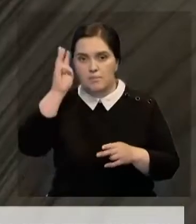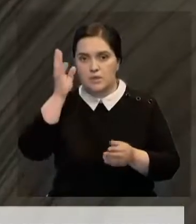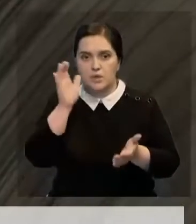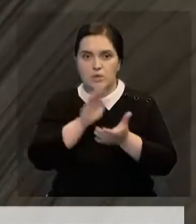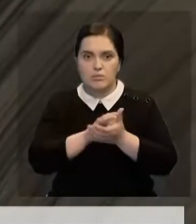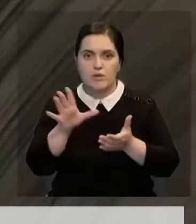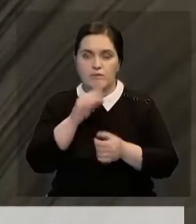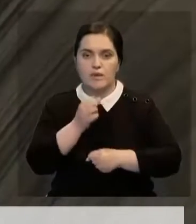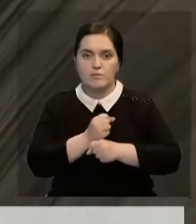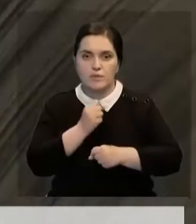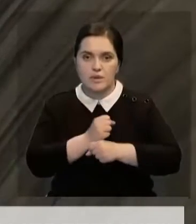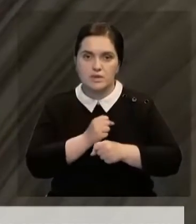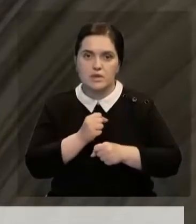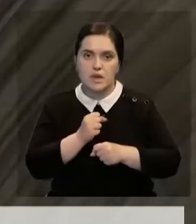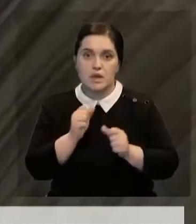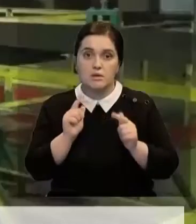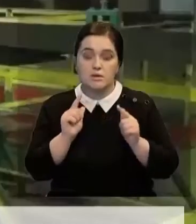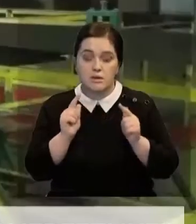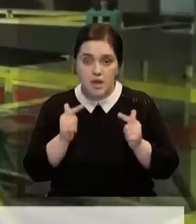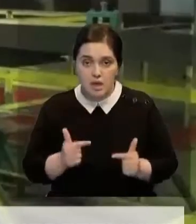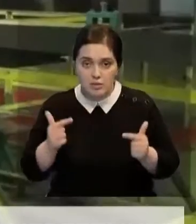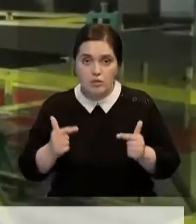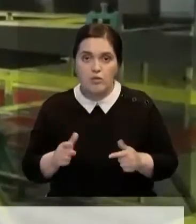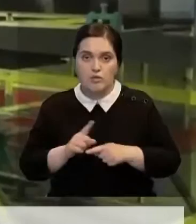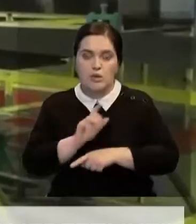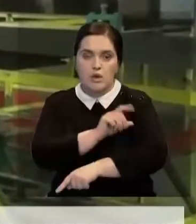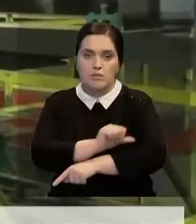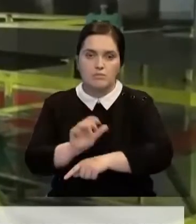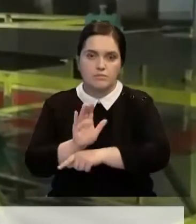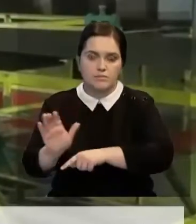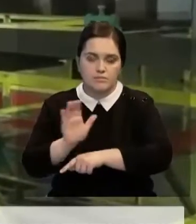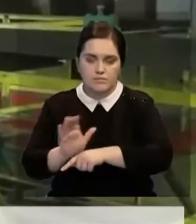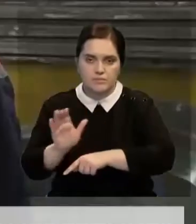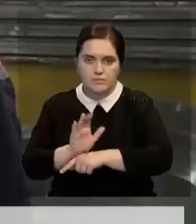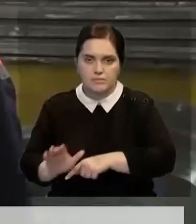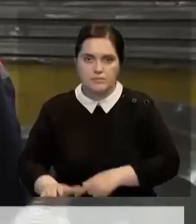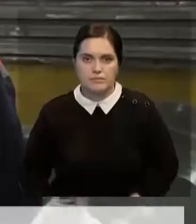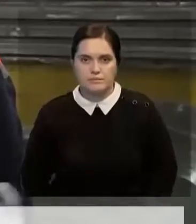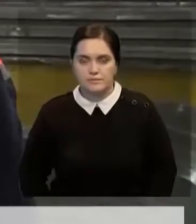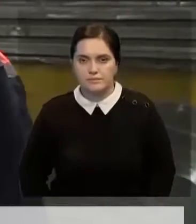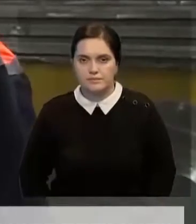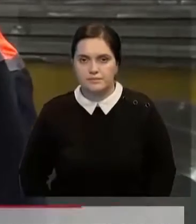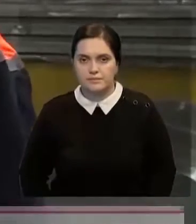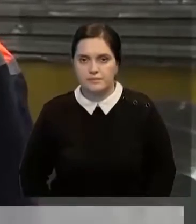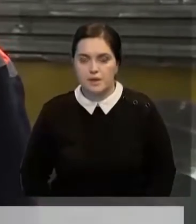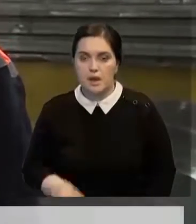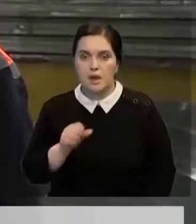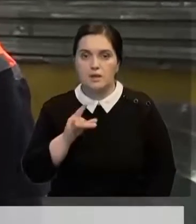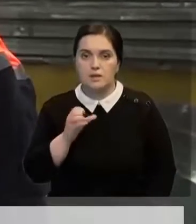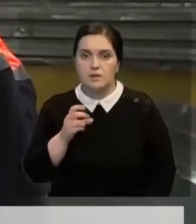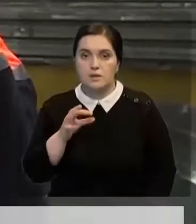со всеми производственными процессами и готовой продукцией которая также экспортируется и в страны Евросоюза алор метал одна из